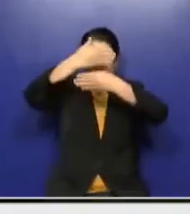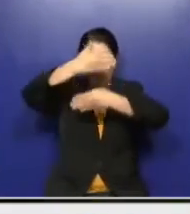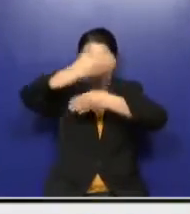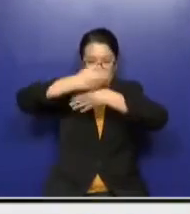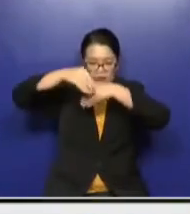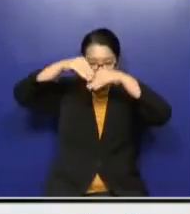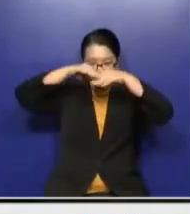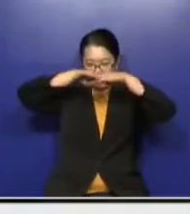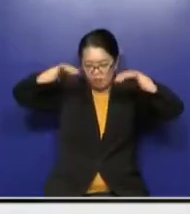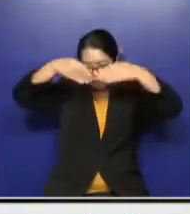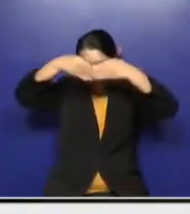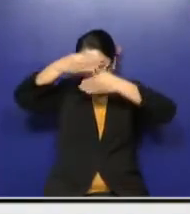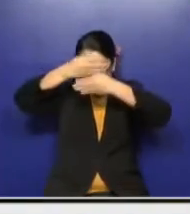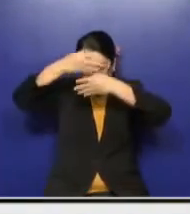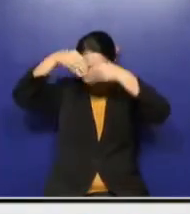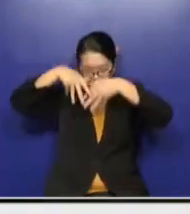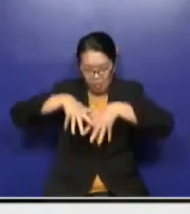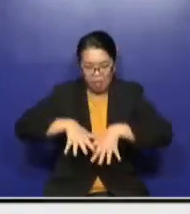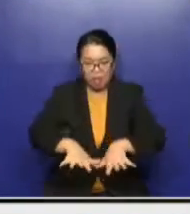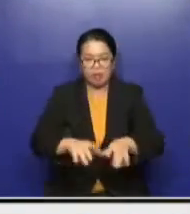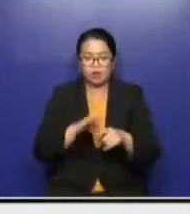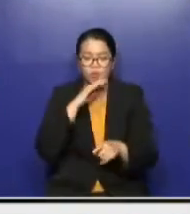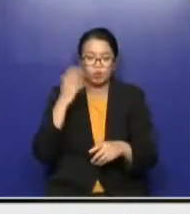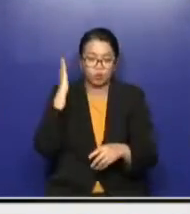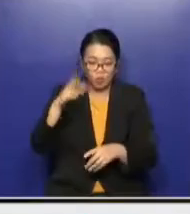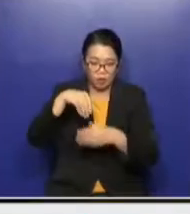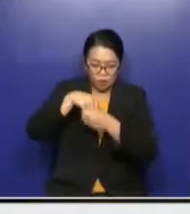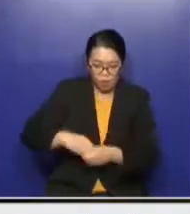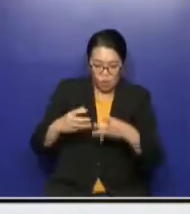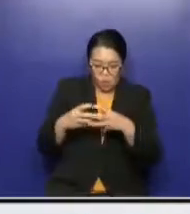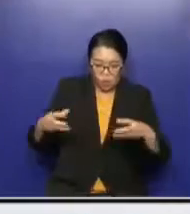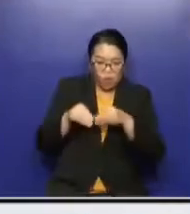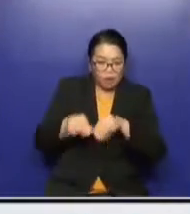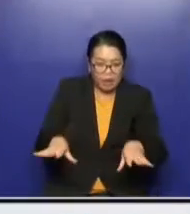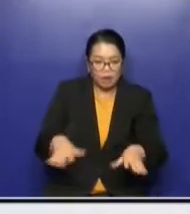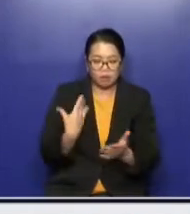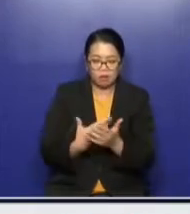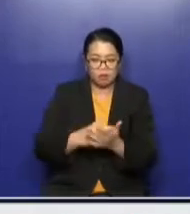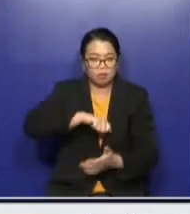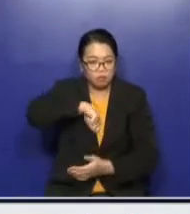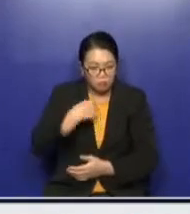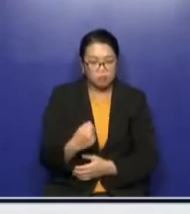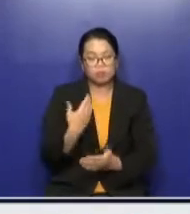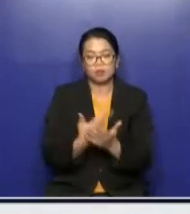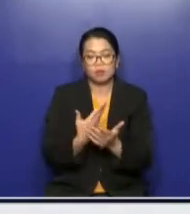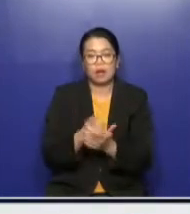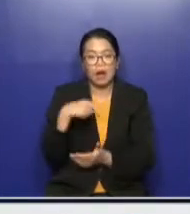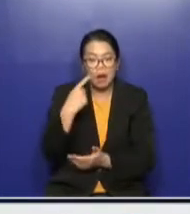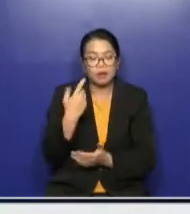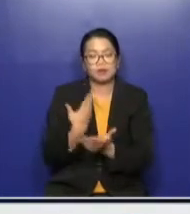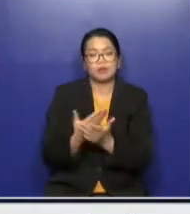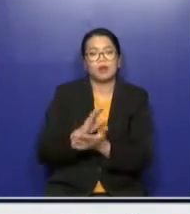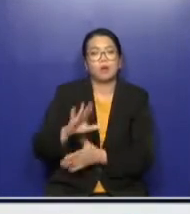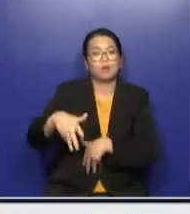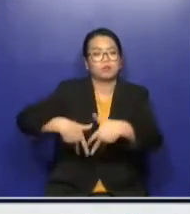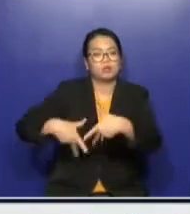างนอกดิฉันจึงเป็นห่วงอะว่าถ้าเกิดท่อมันแตกข้างในน้ำมันไหลเนี่ยมันเสียหายเงินสภาซึ่งเป็นภาษีของพี่น้องประชาชน